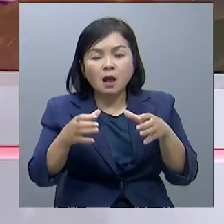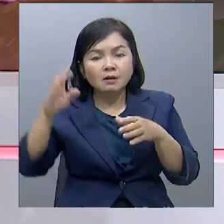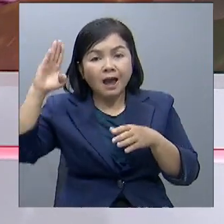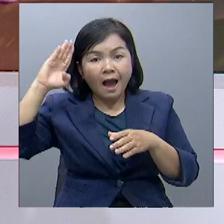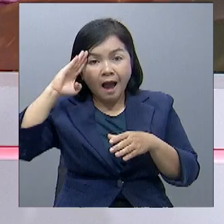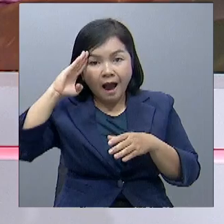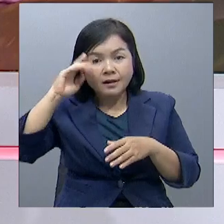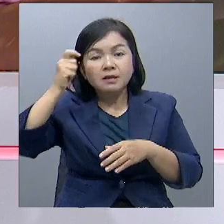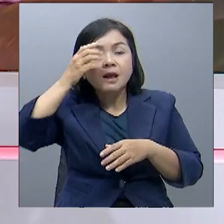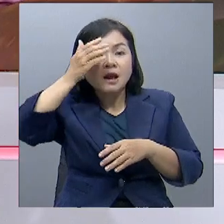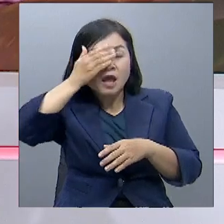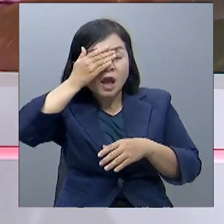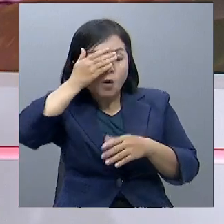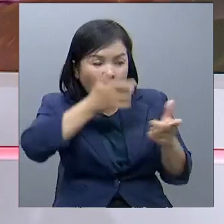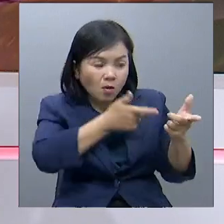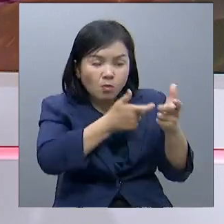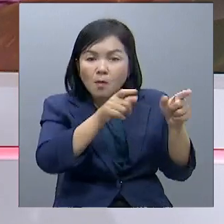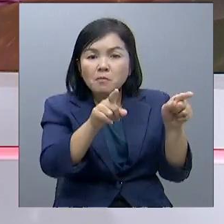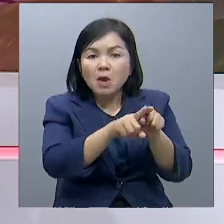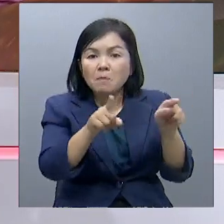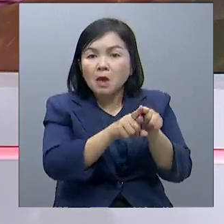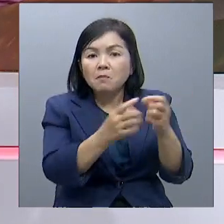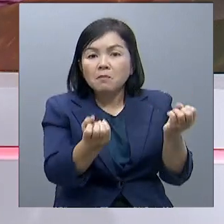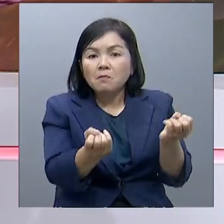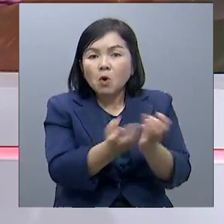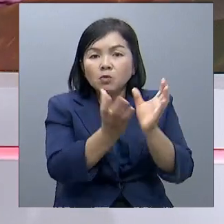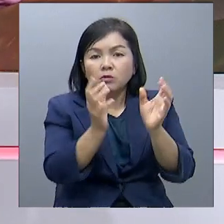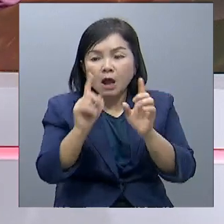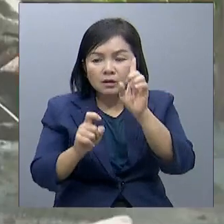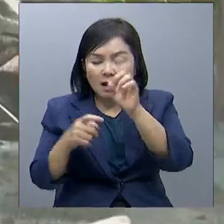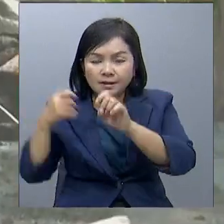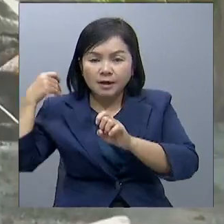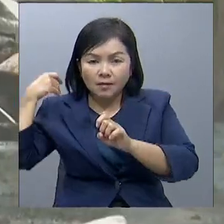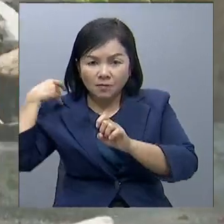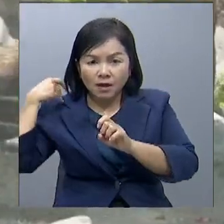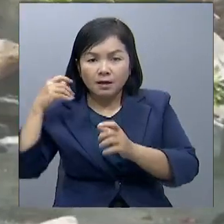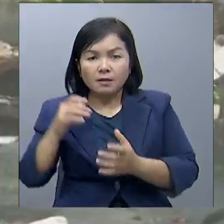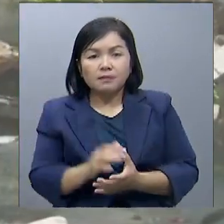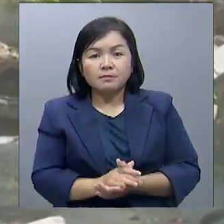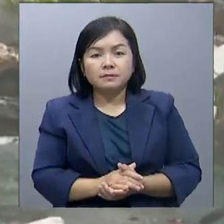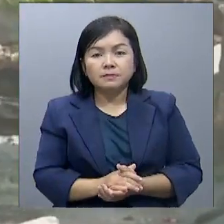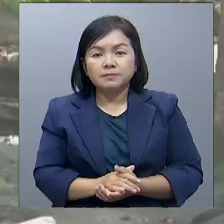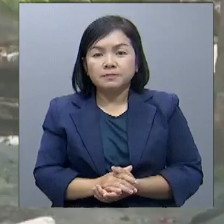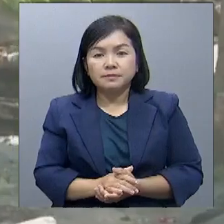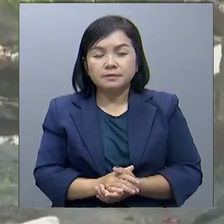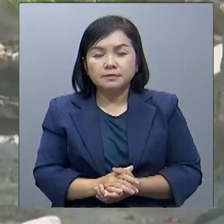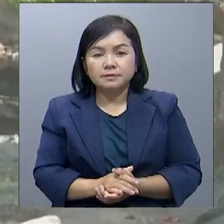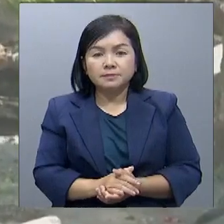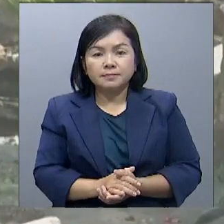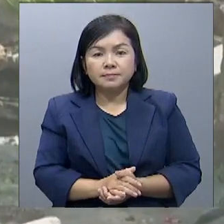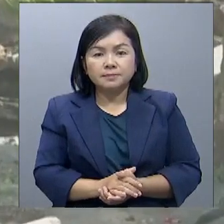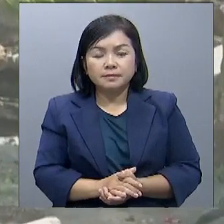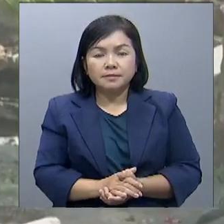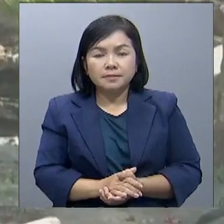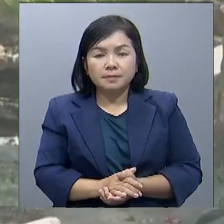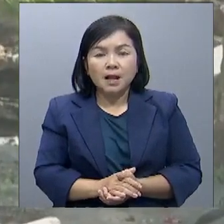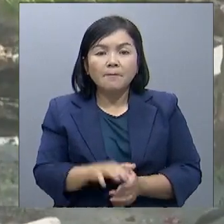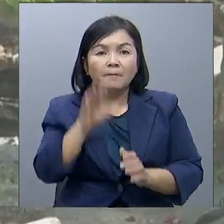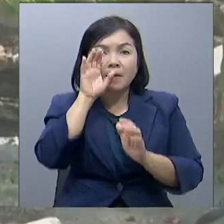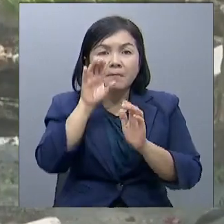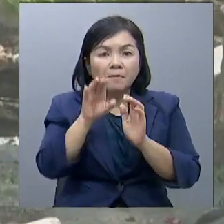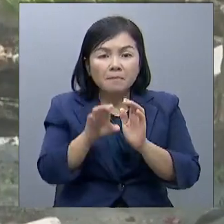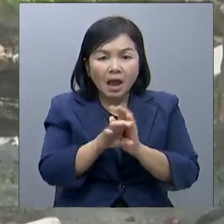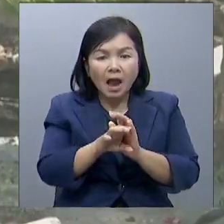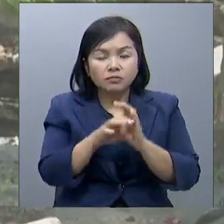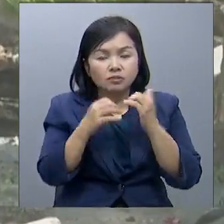มากกว่า 600คนซึ่งถือว่าสูงที่สุดในรอบ 15ปีค่ะนี่คือสภาพล่า